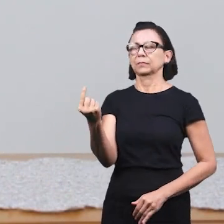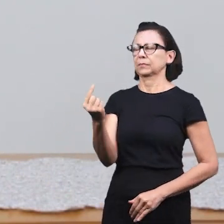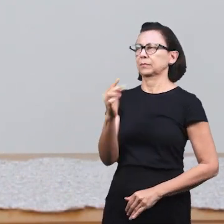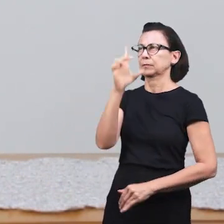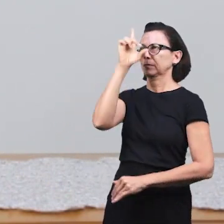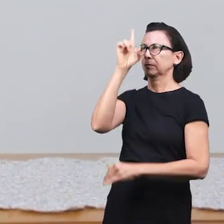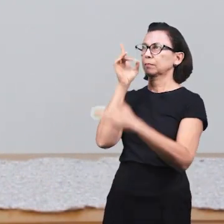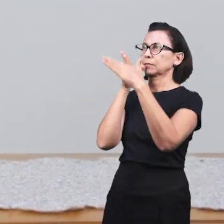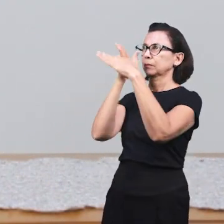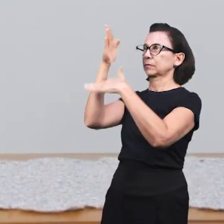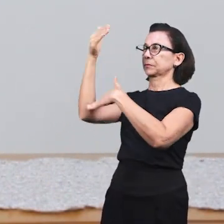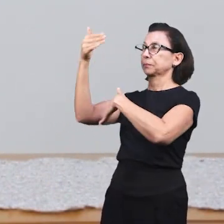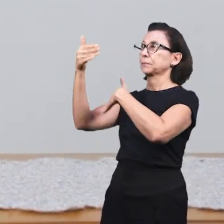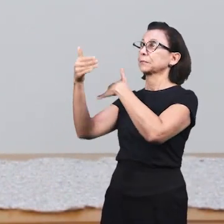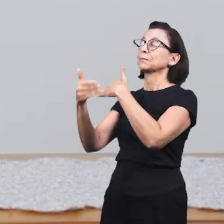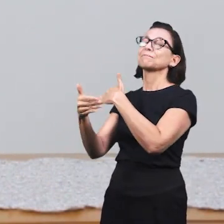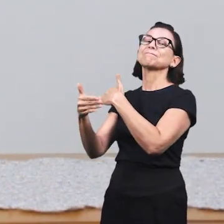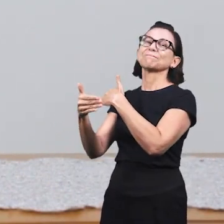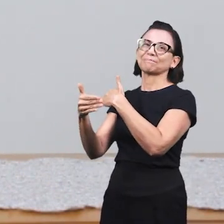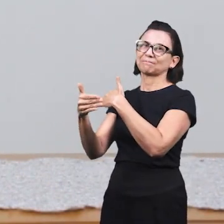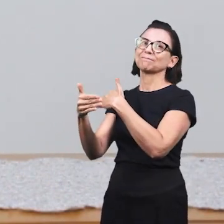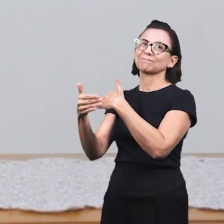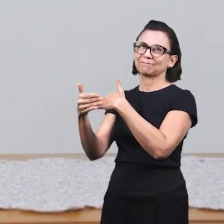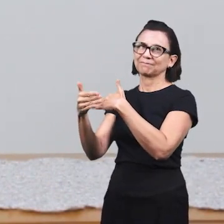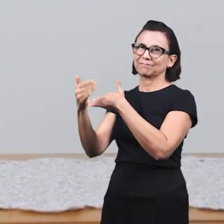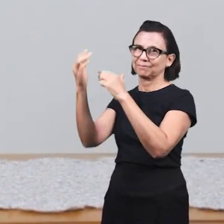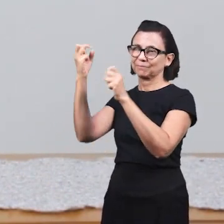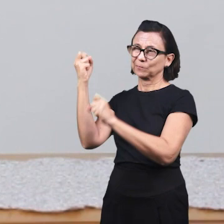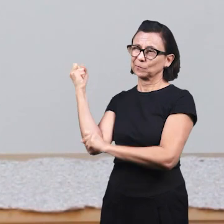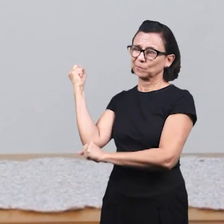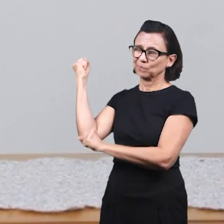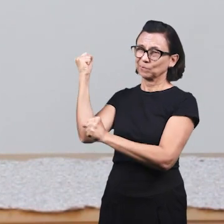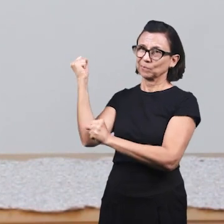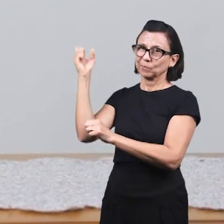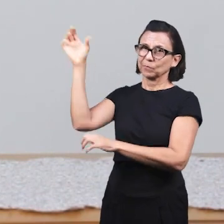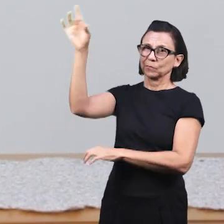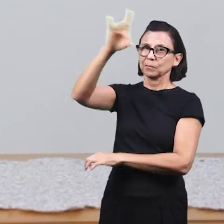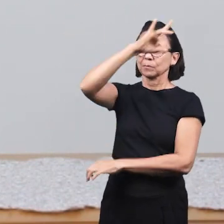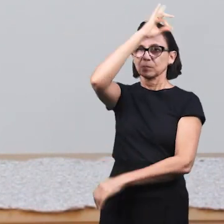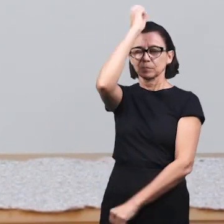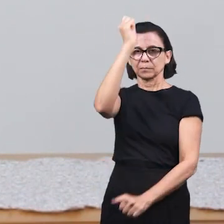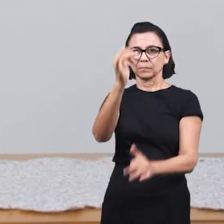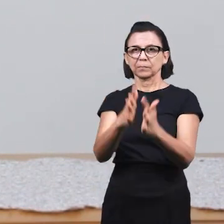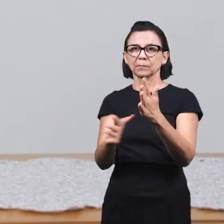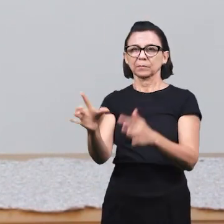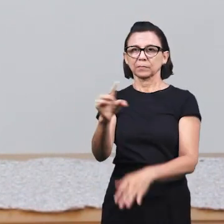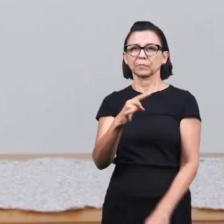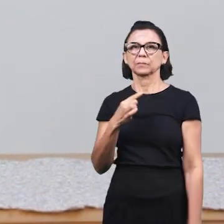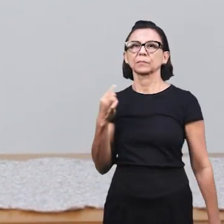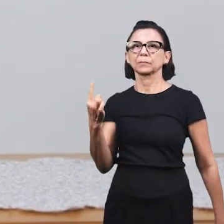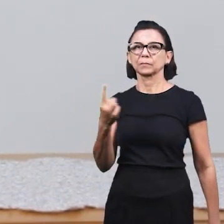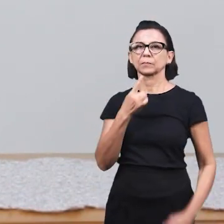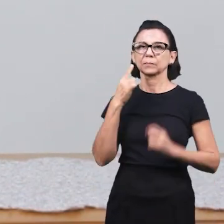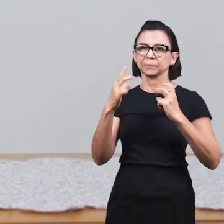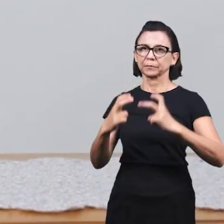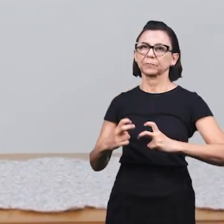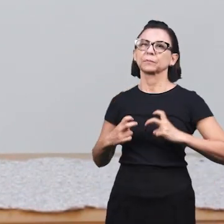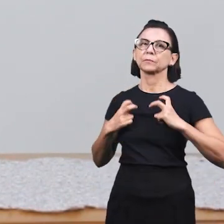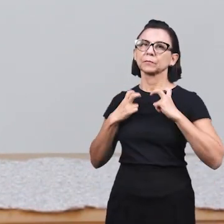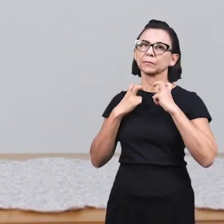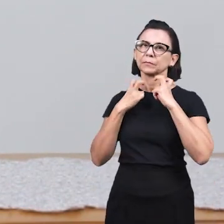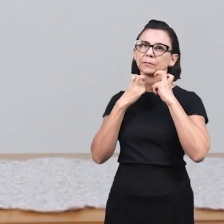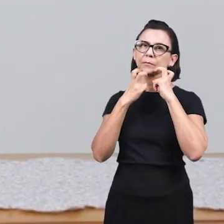нам доступ в Твое присутствие, Господь, и излей на нас Духа Твоего Святого. Мы взываем к